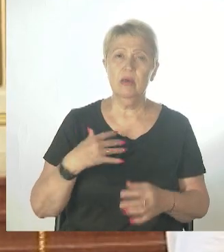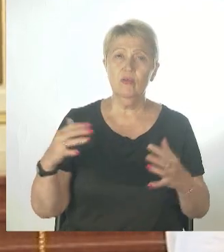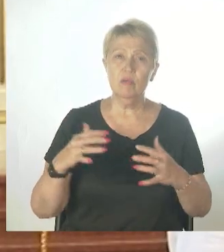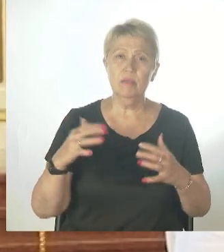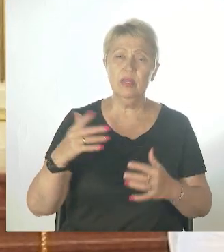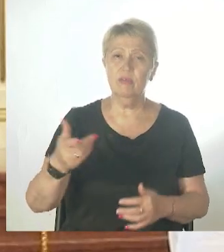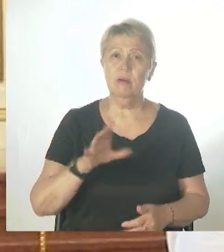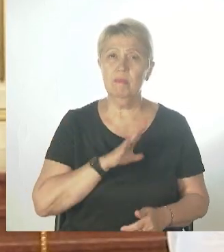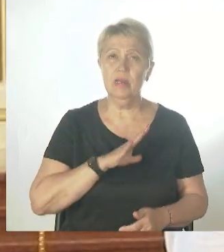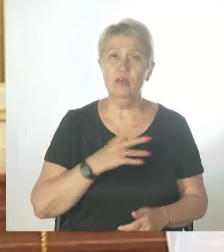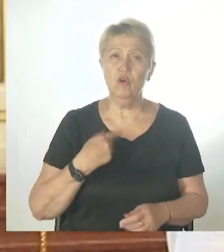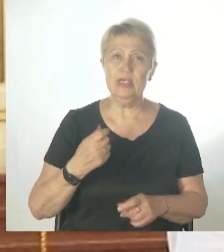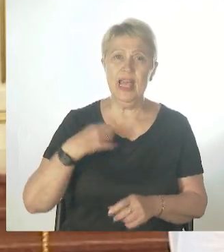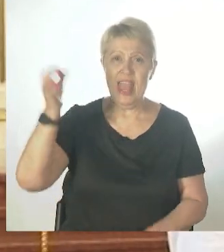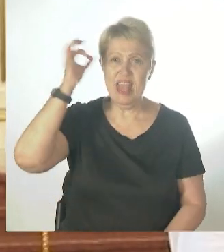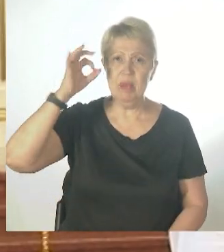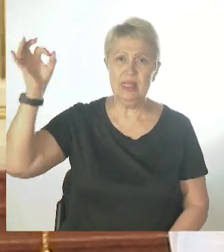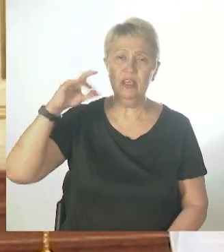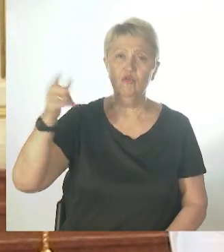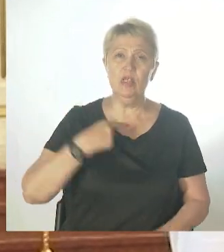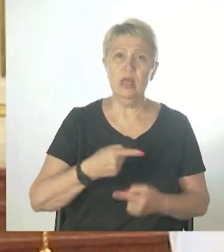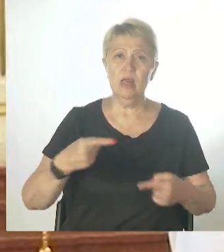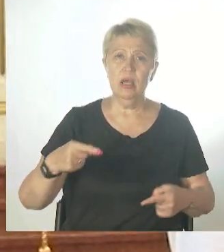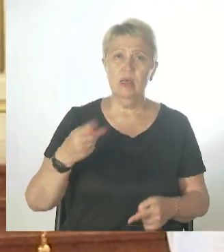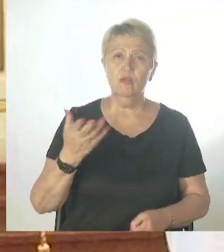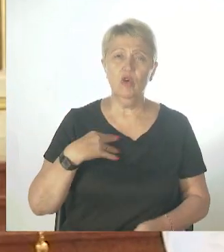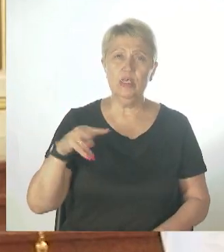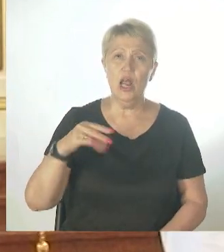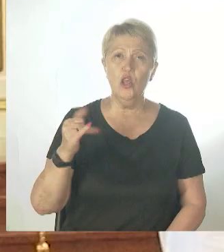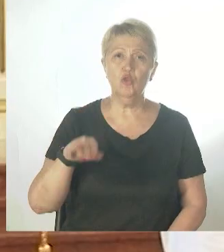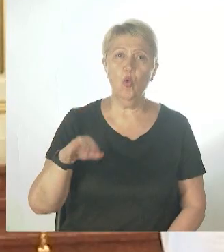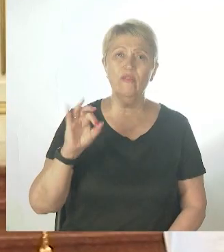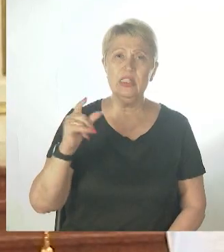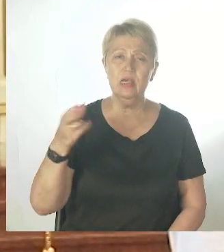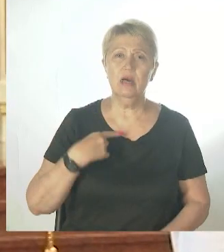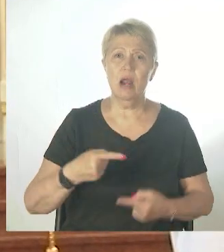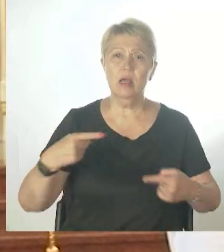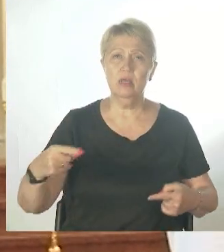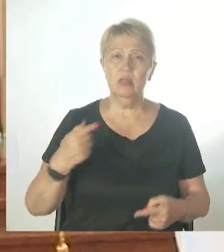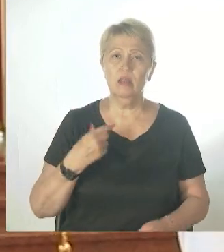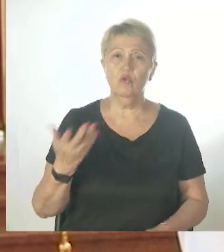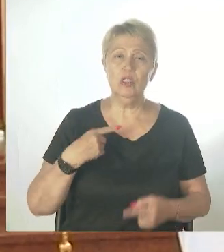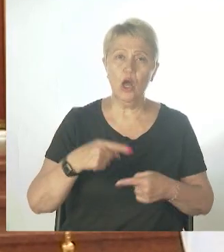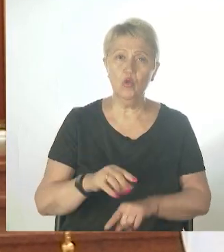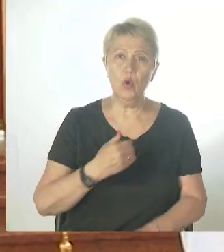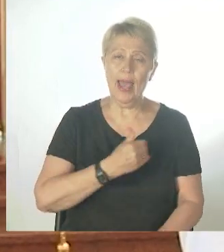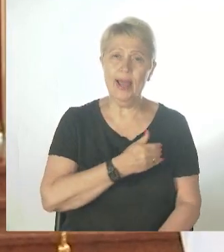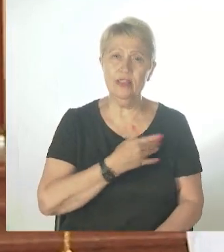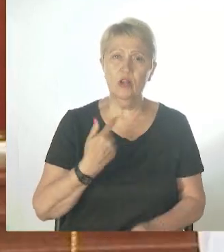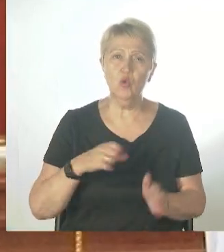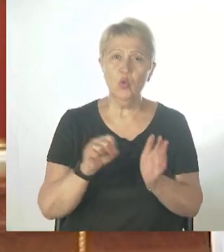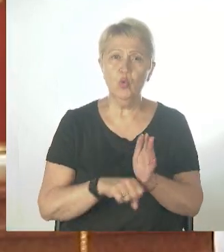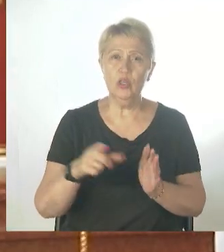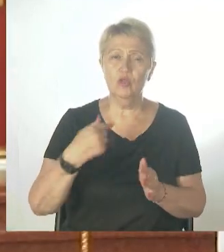немецких, шведских и литовских орденов рыцарей, которые хотели уничтожить